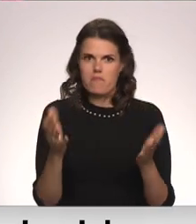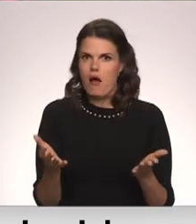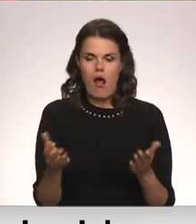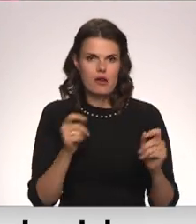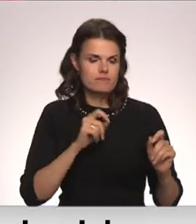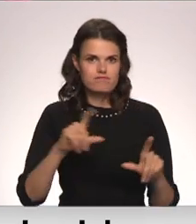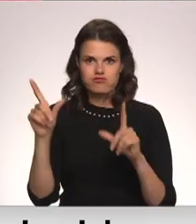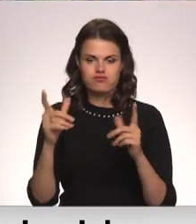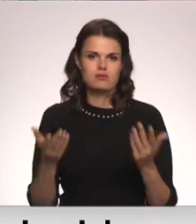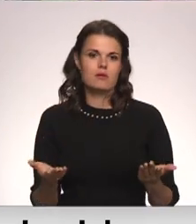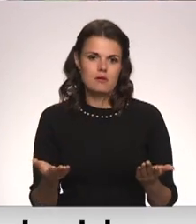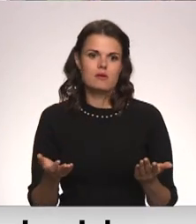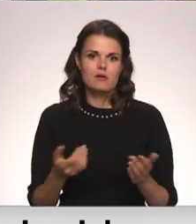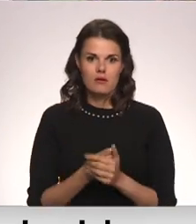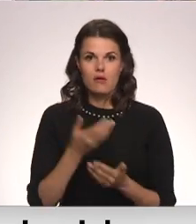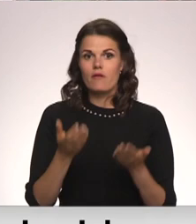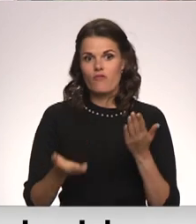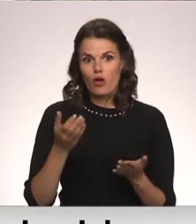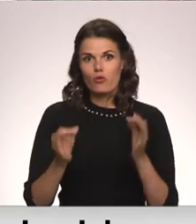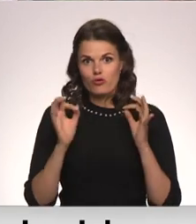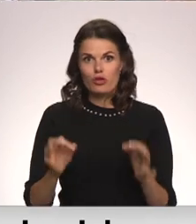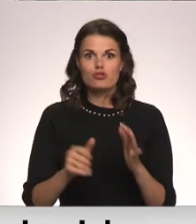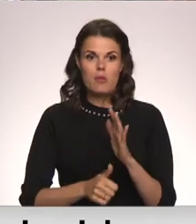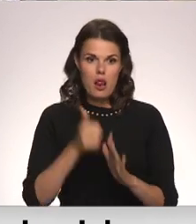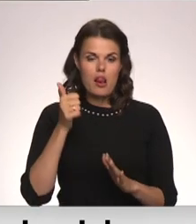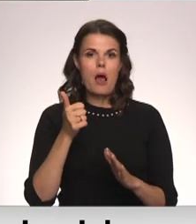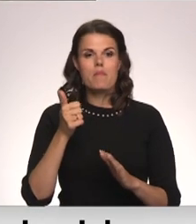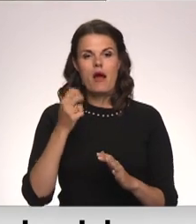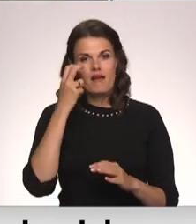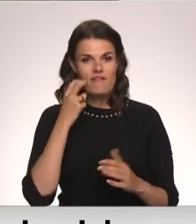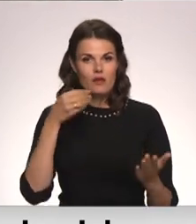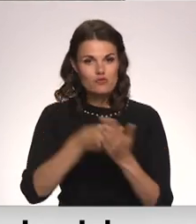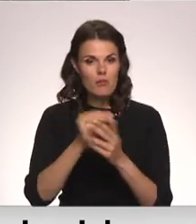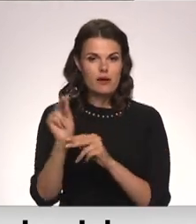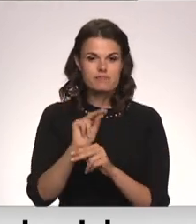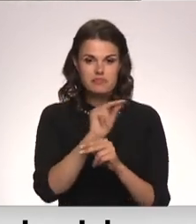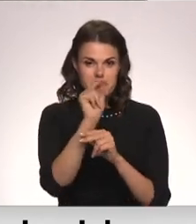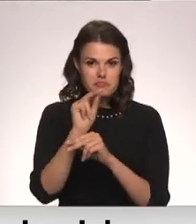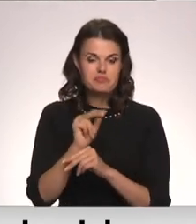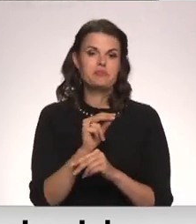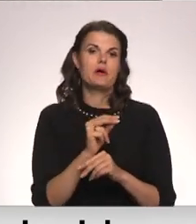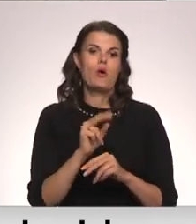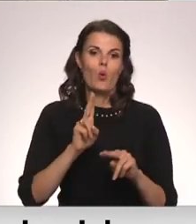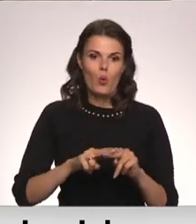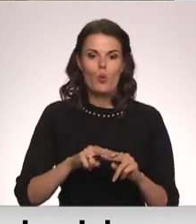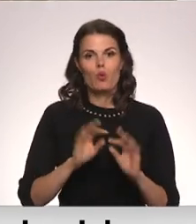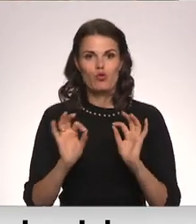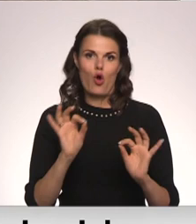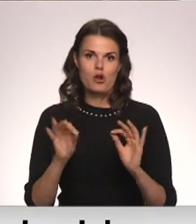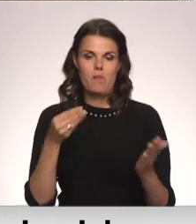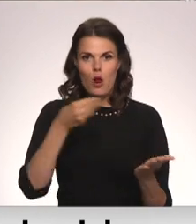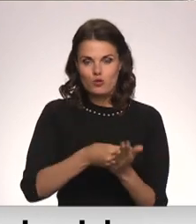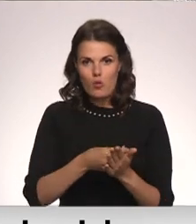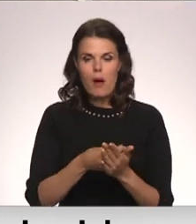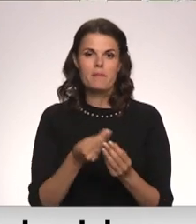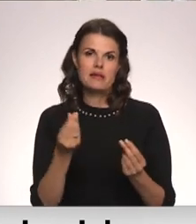Ja? Un varbūt tiešām labāk kaut ko ir atjaunot, ja vai ir iespējams atjaunot, un pa kaut kādu samērīgu